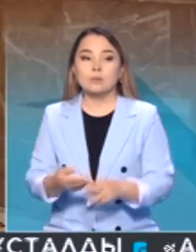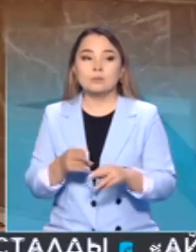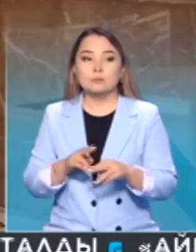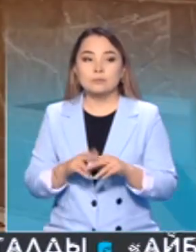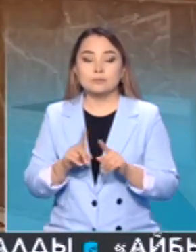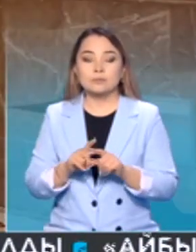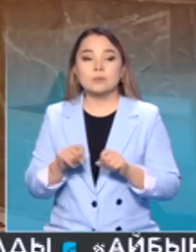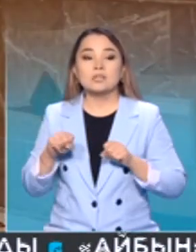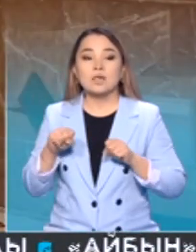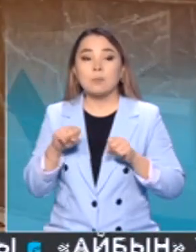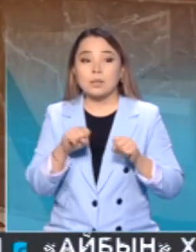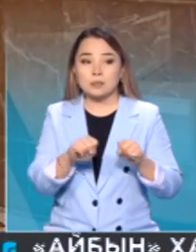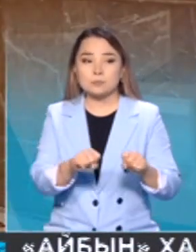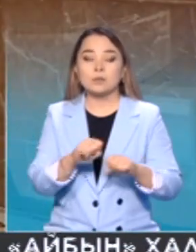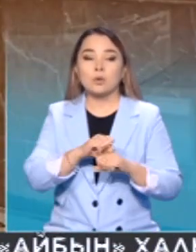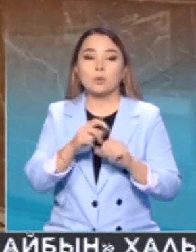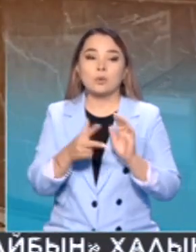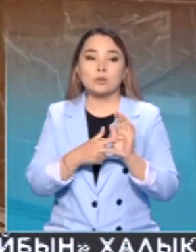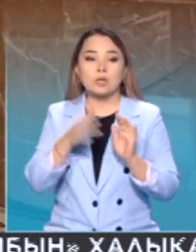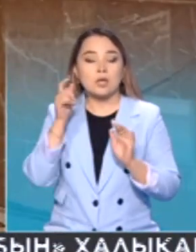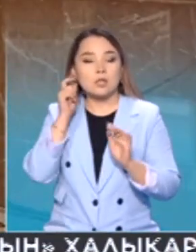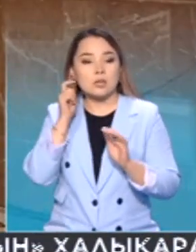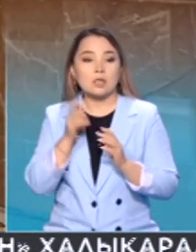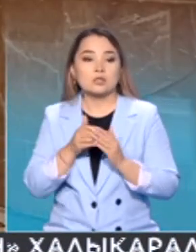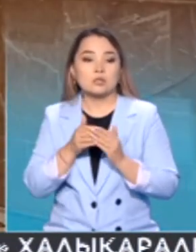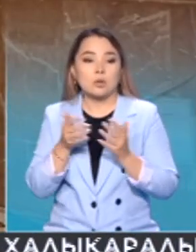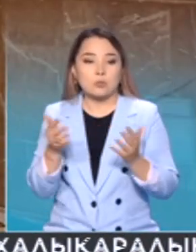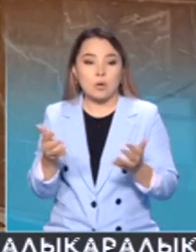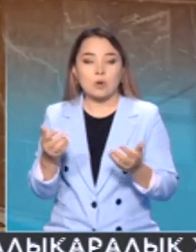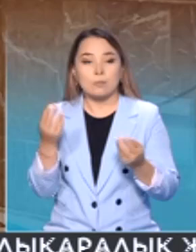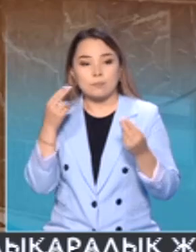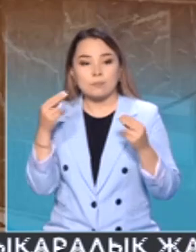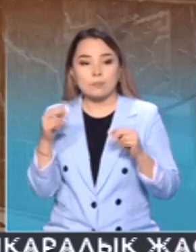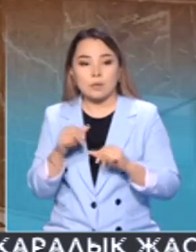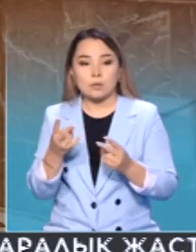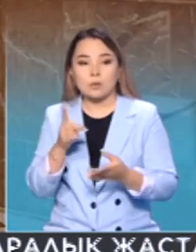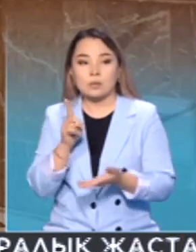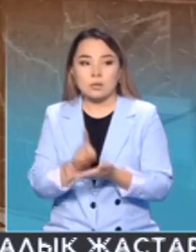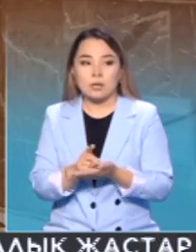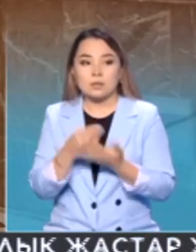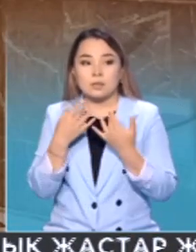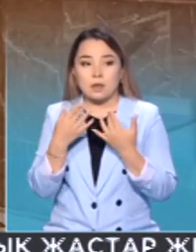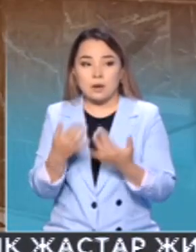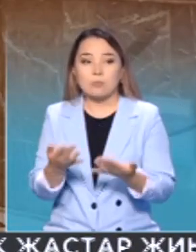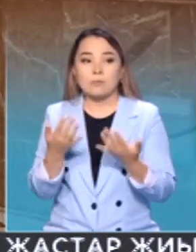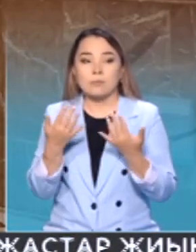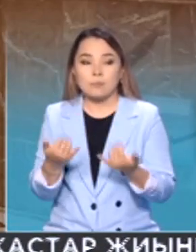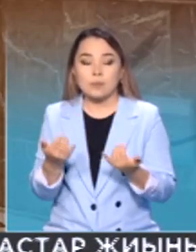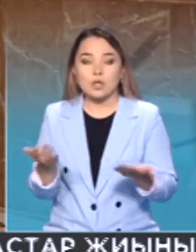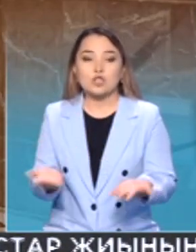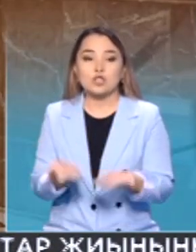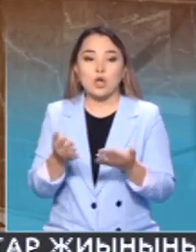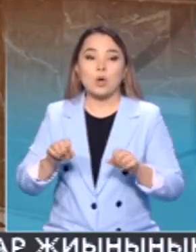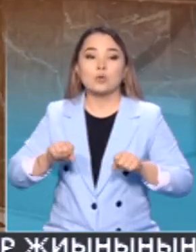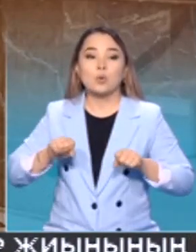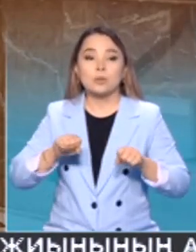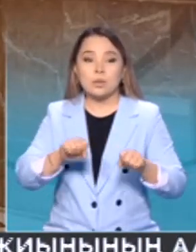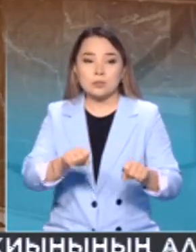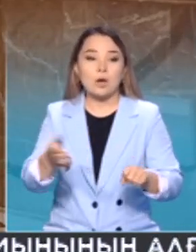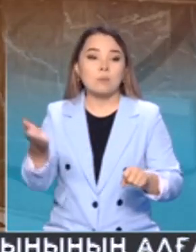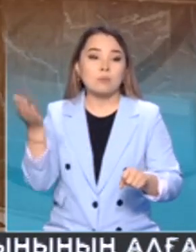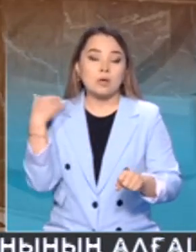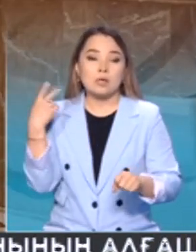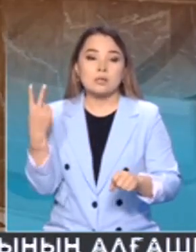самокат тізгіндейтіндердің жасы 18-ден асқан және қолында жүргізуші куәлігі болуы шарт. Яғни бұл жеңіл көлік түрін